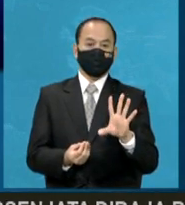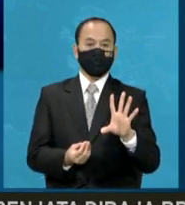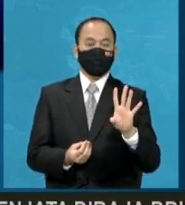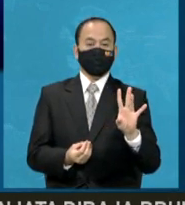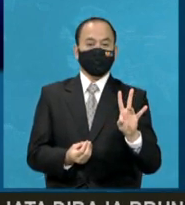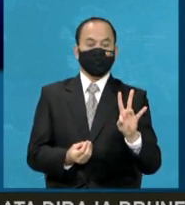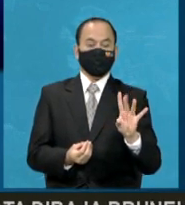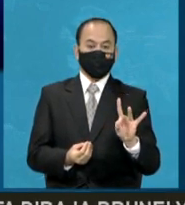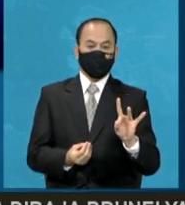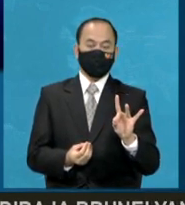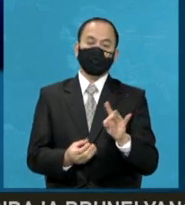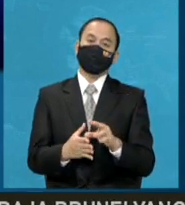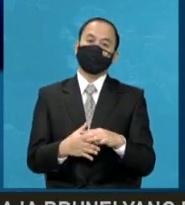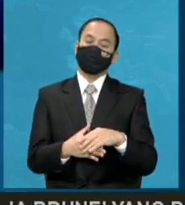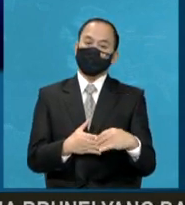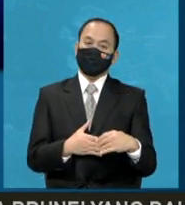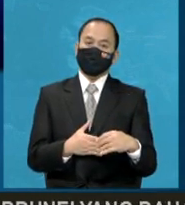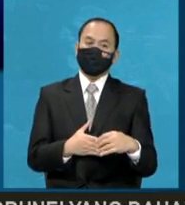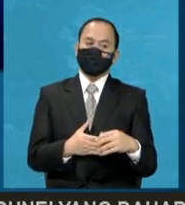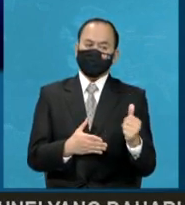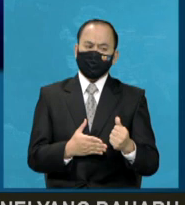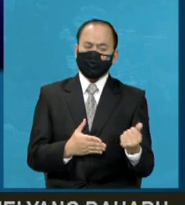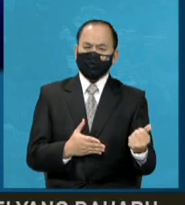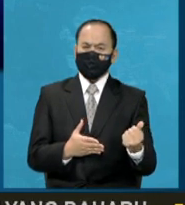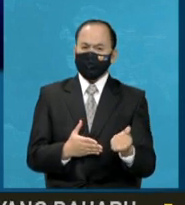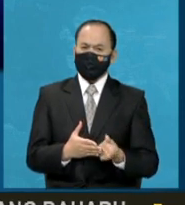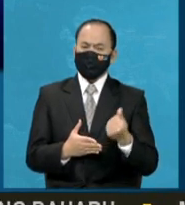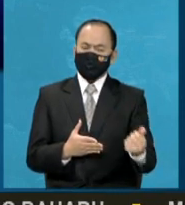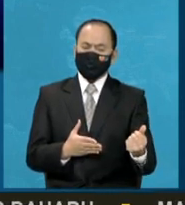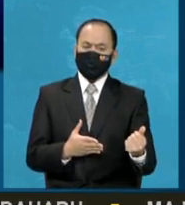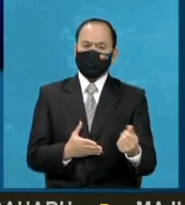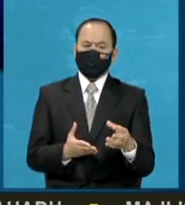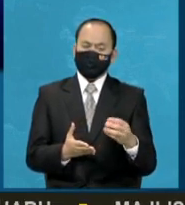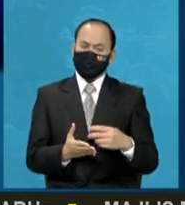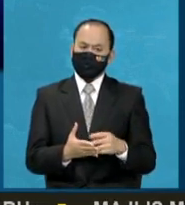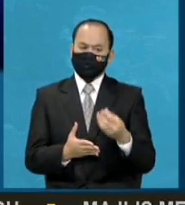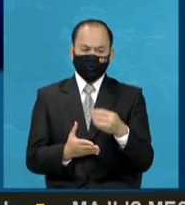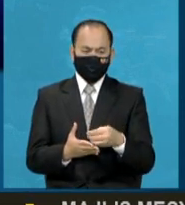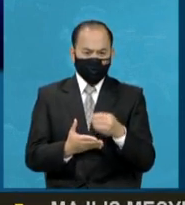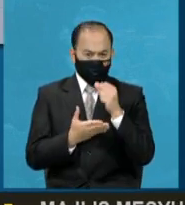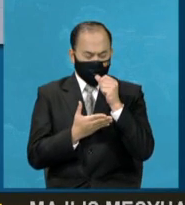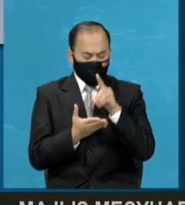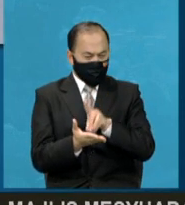8858 ringget dan alat-alat perkakas untuk menghisap dada